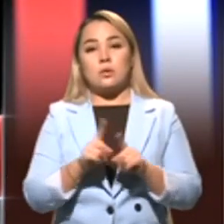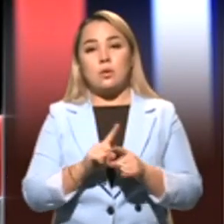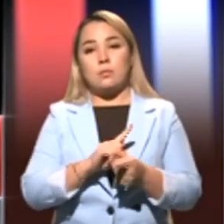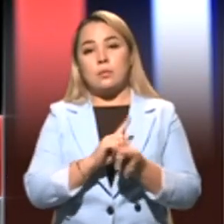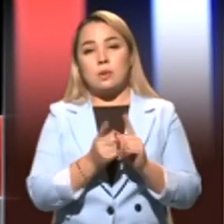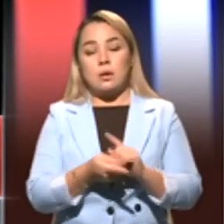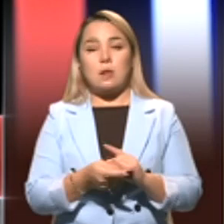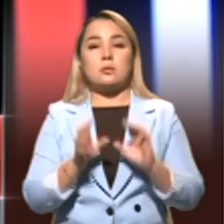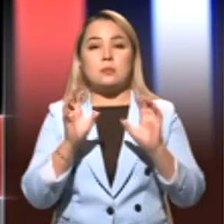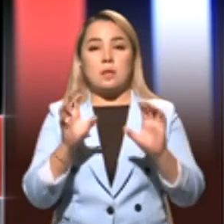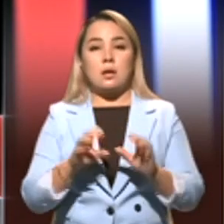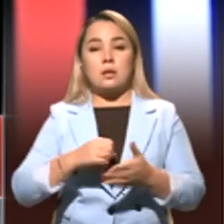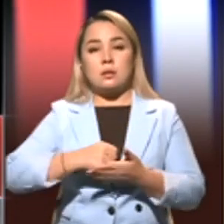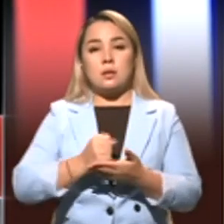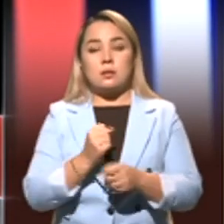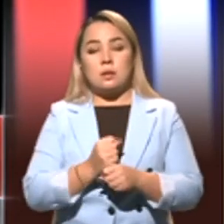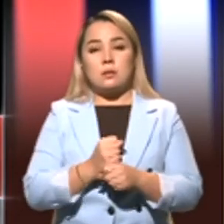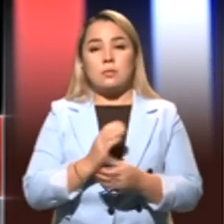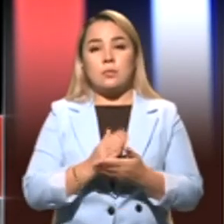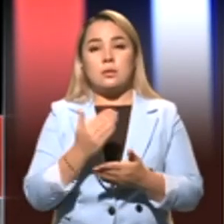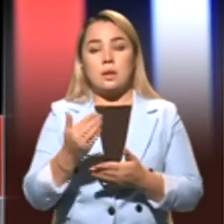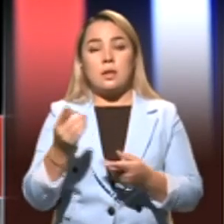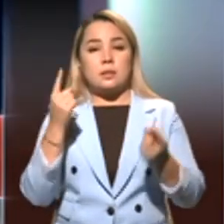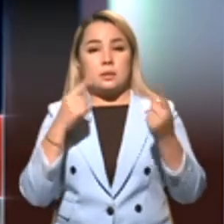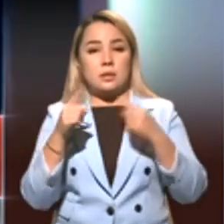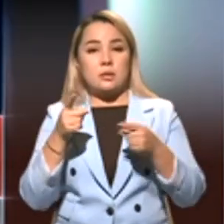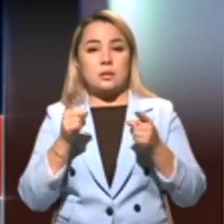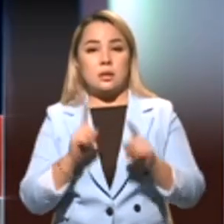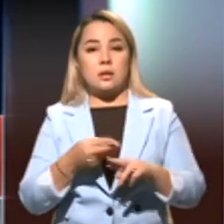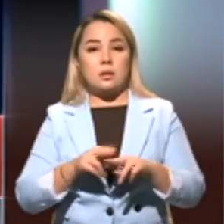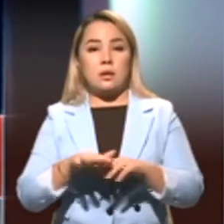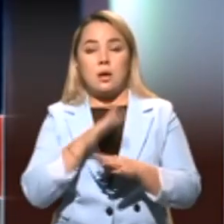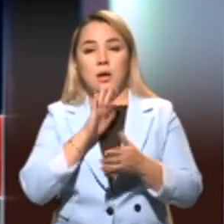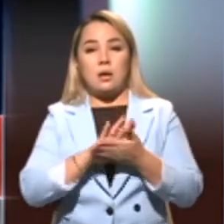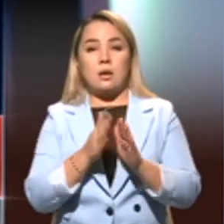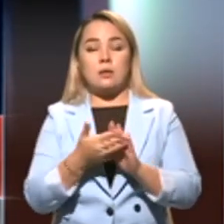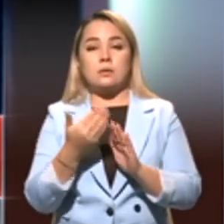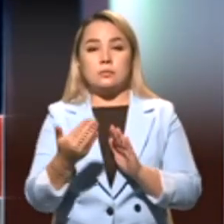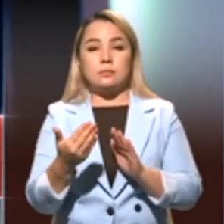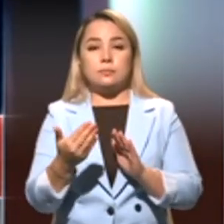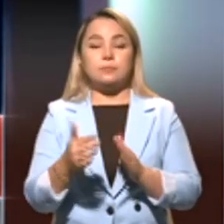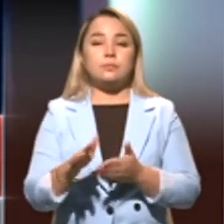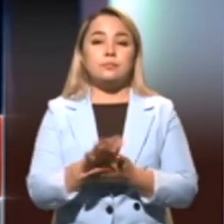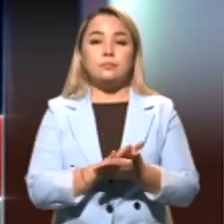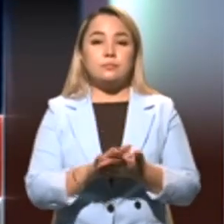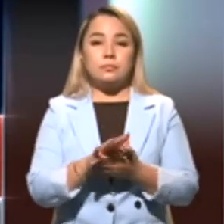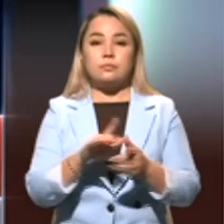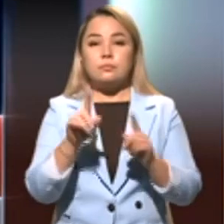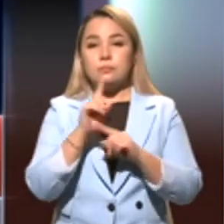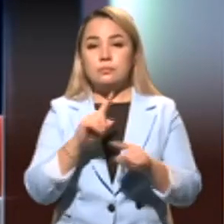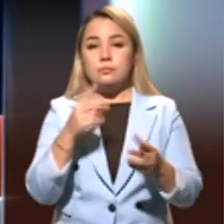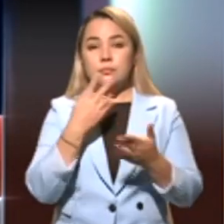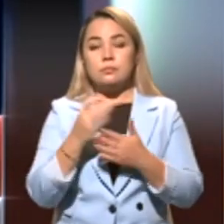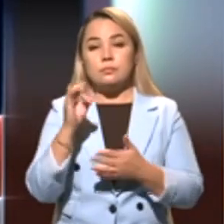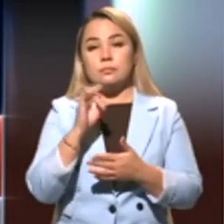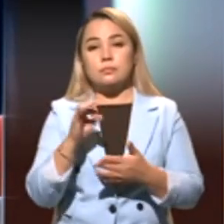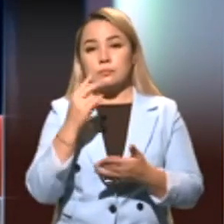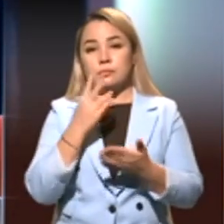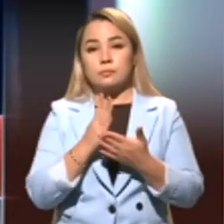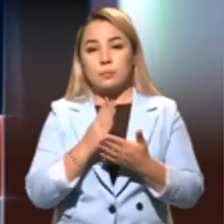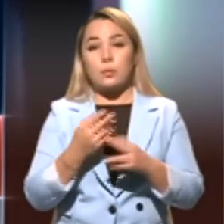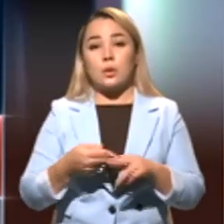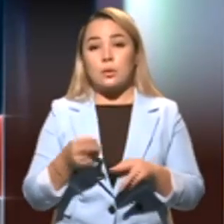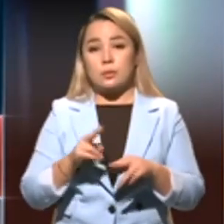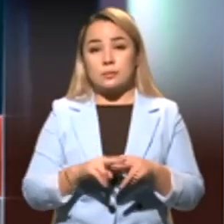бір заңдылық. Оны жаңағы идеалды ғасыр ешқашан болмайтындығын көрсетіп отыр тарих.